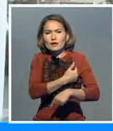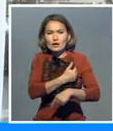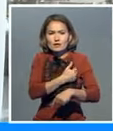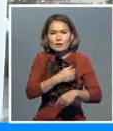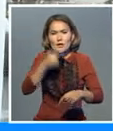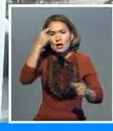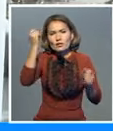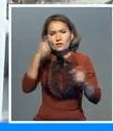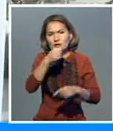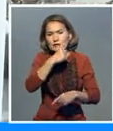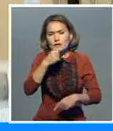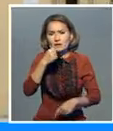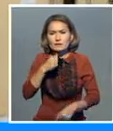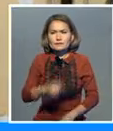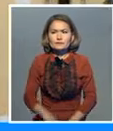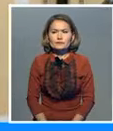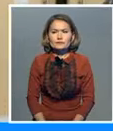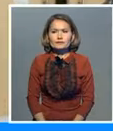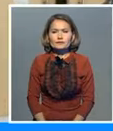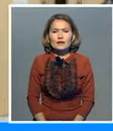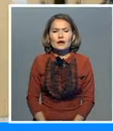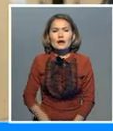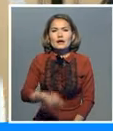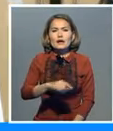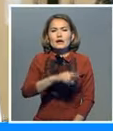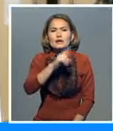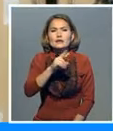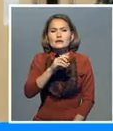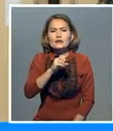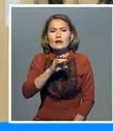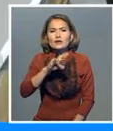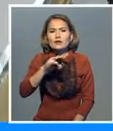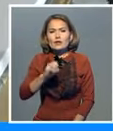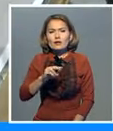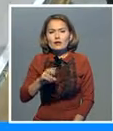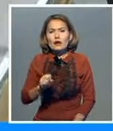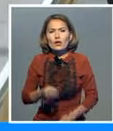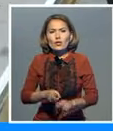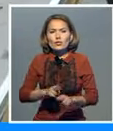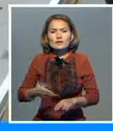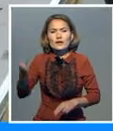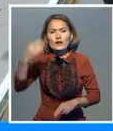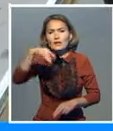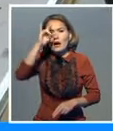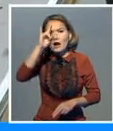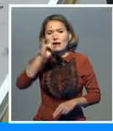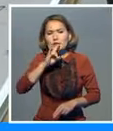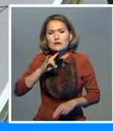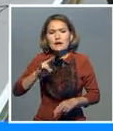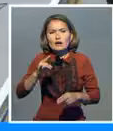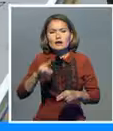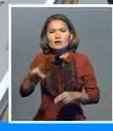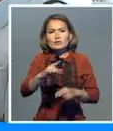осыған ерекше көңіл бөлінеді. Зейнолла Самашев бастаған археологиялық топ Қазақ Алтайында бірнеше жылдан бері қазба